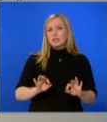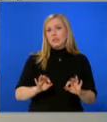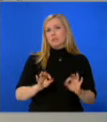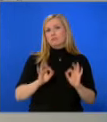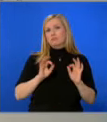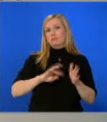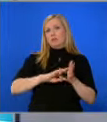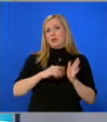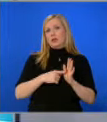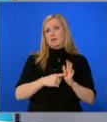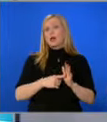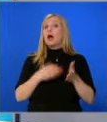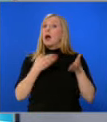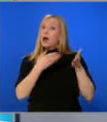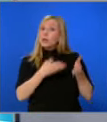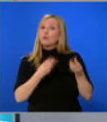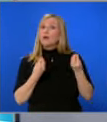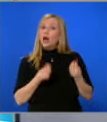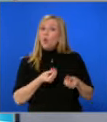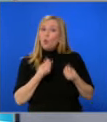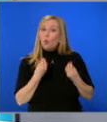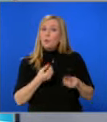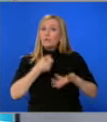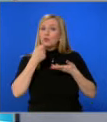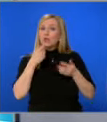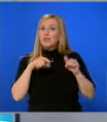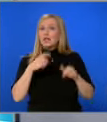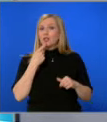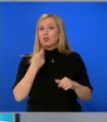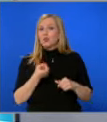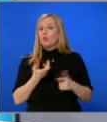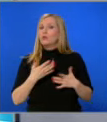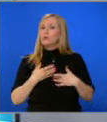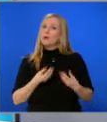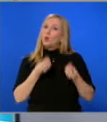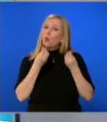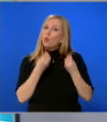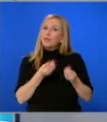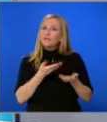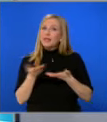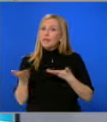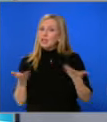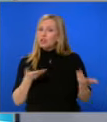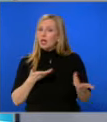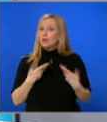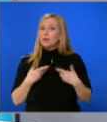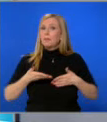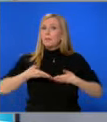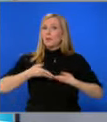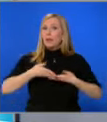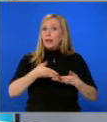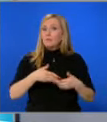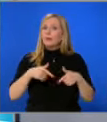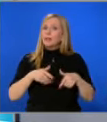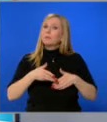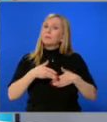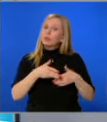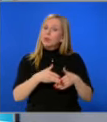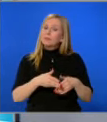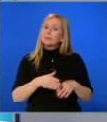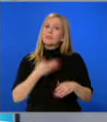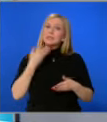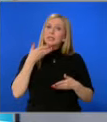това е нещото хубаво в бюджета на тази година. Наистина, когато има хубави неща и които ние подкрепяме, ние ги